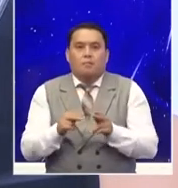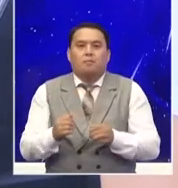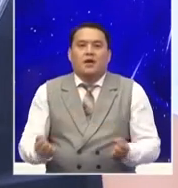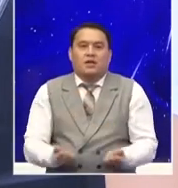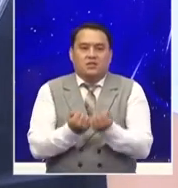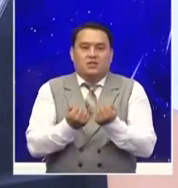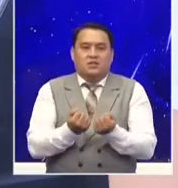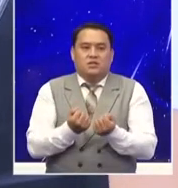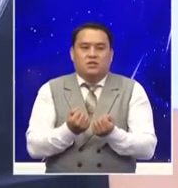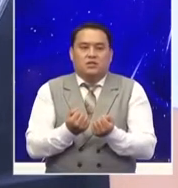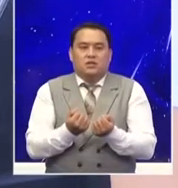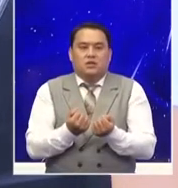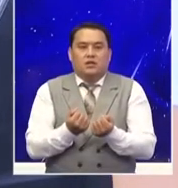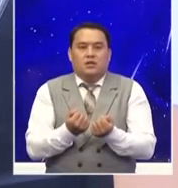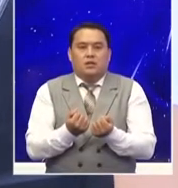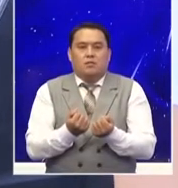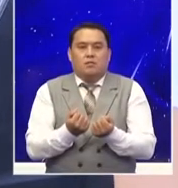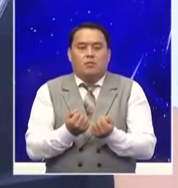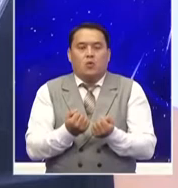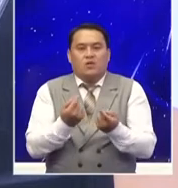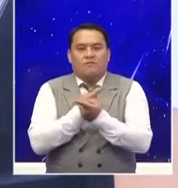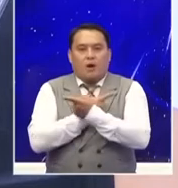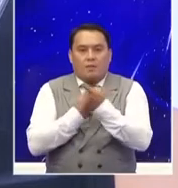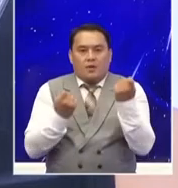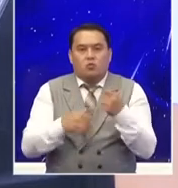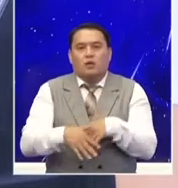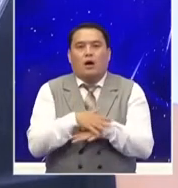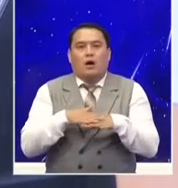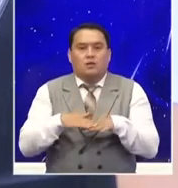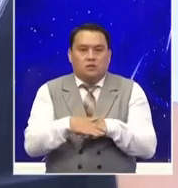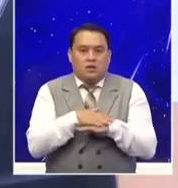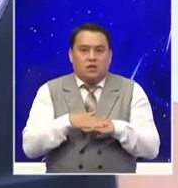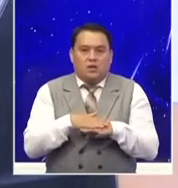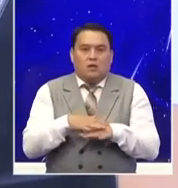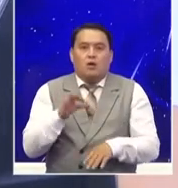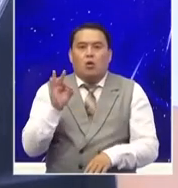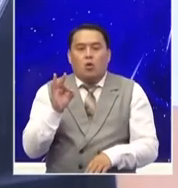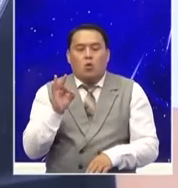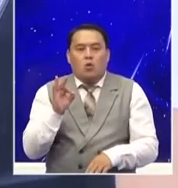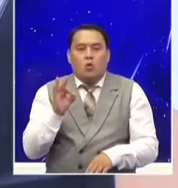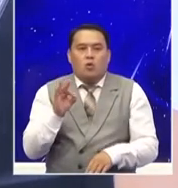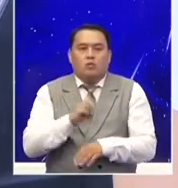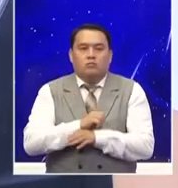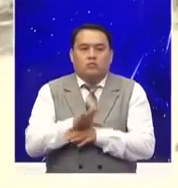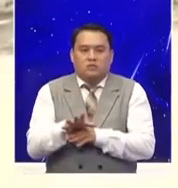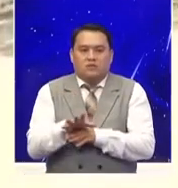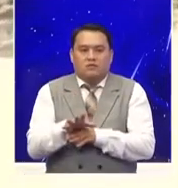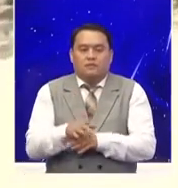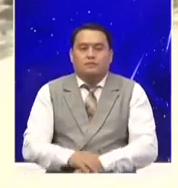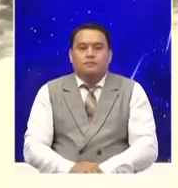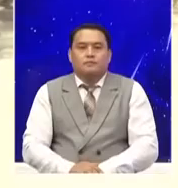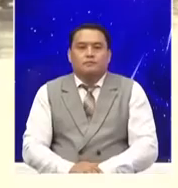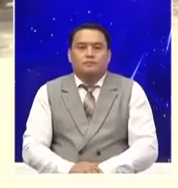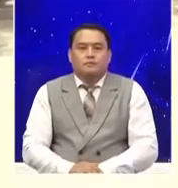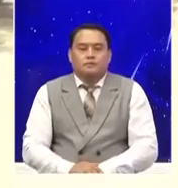поддержке USAID именно по информированию населения о пандемии COVID-19. С